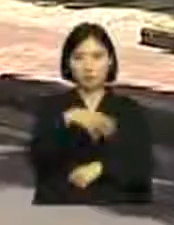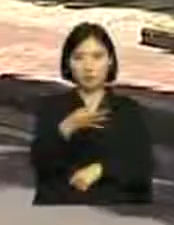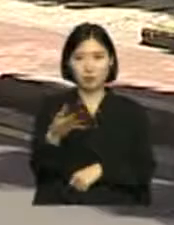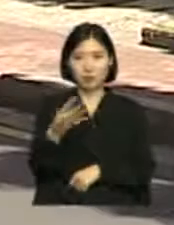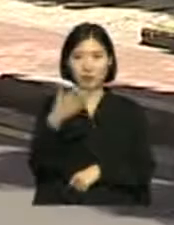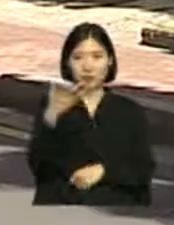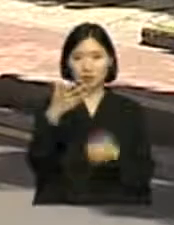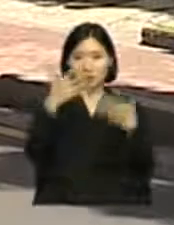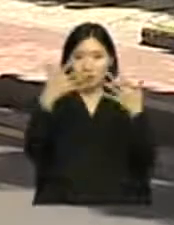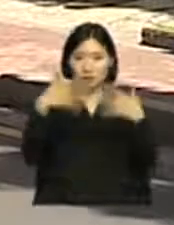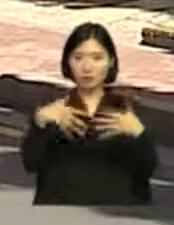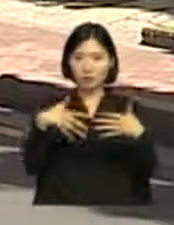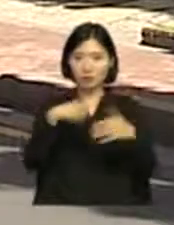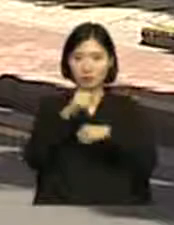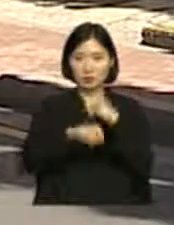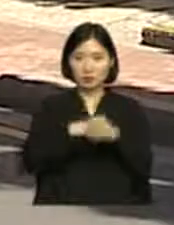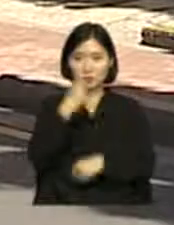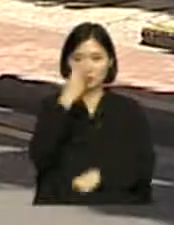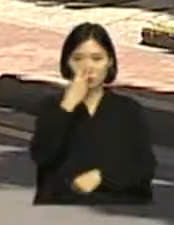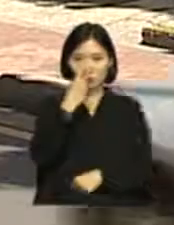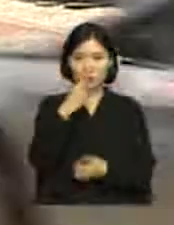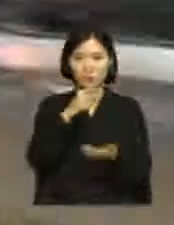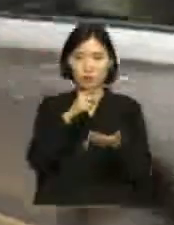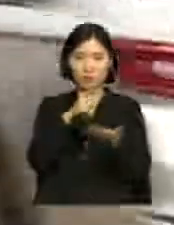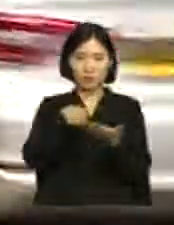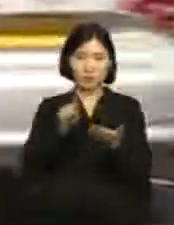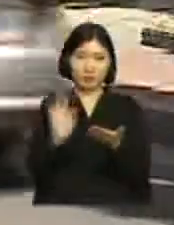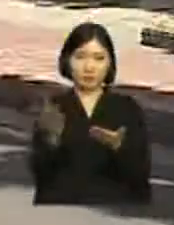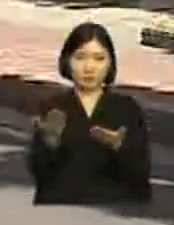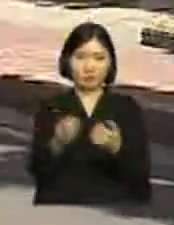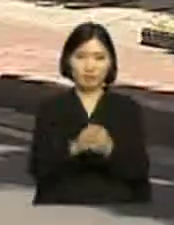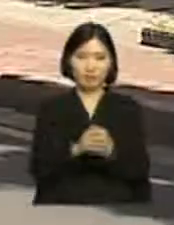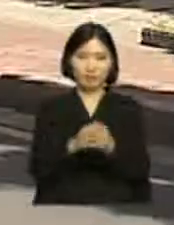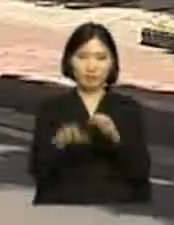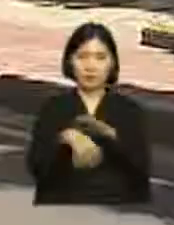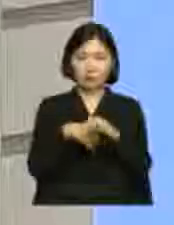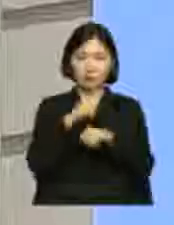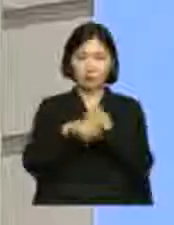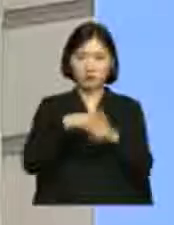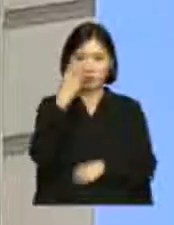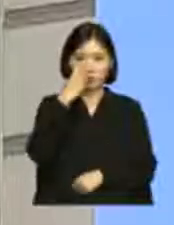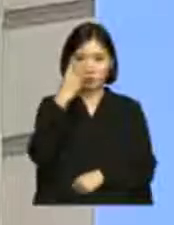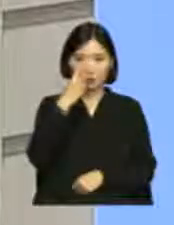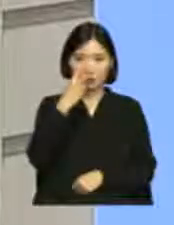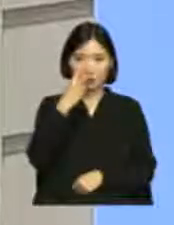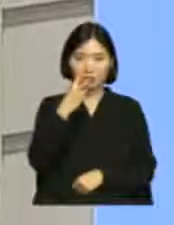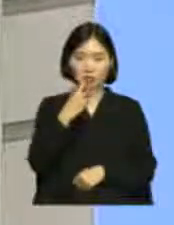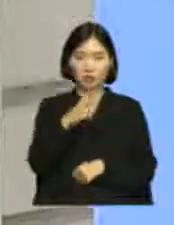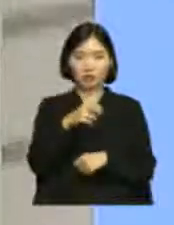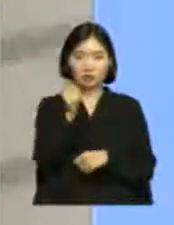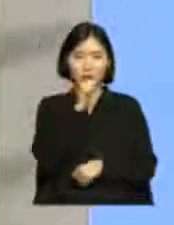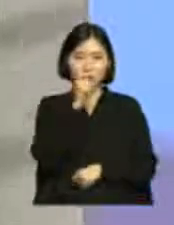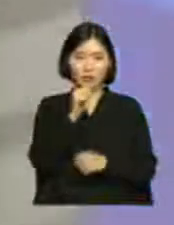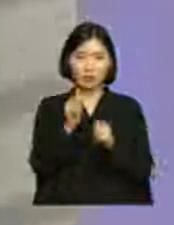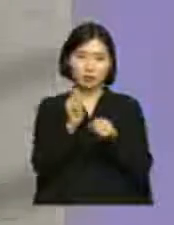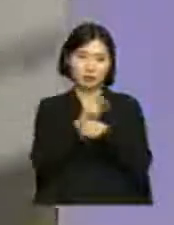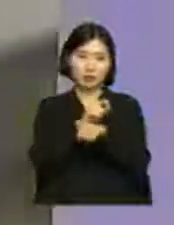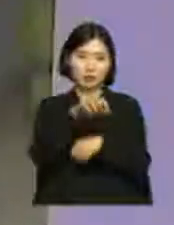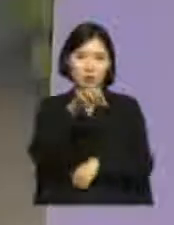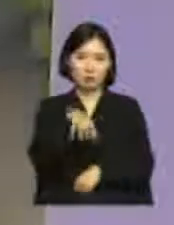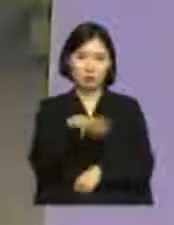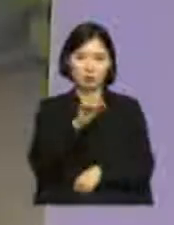18개 항복의 자율점검 표를 작성하면 됩니다 종로구는 자유 점검이 참여 중개사무소 와 민원 지역을 대상으로